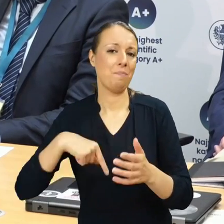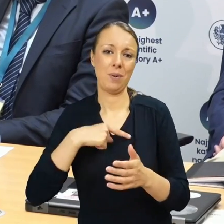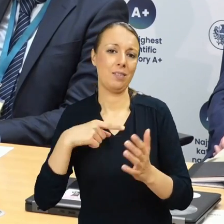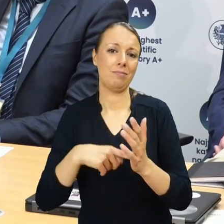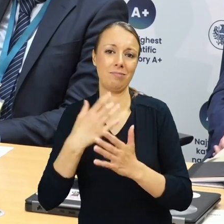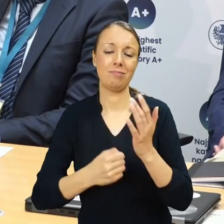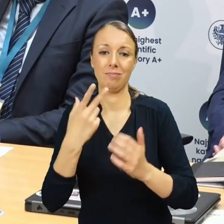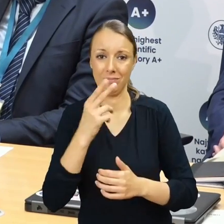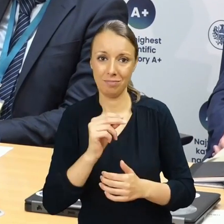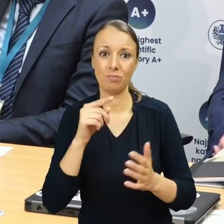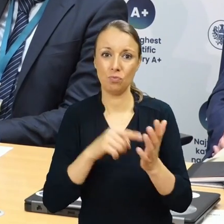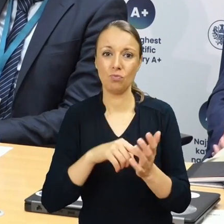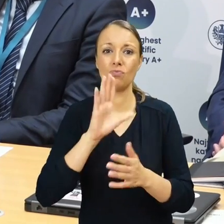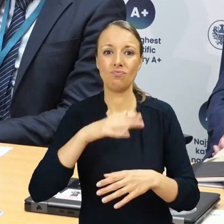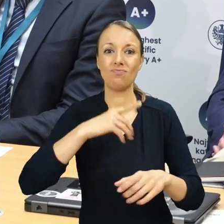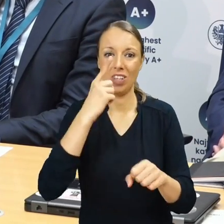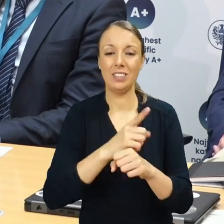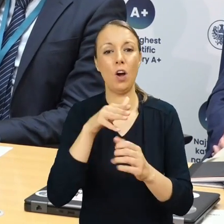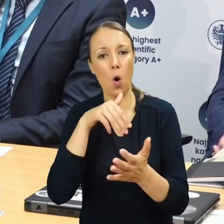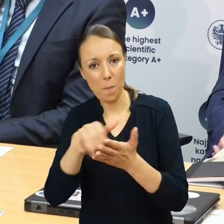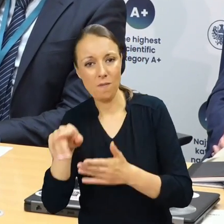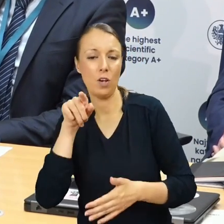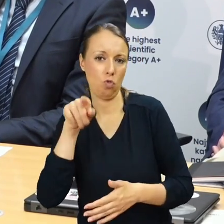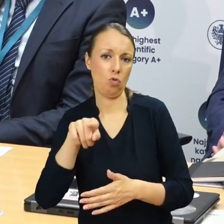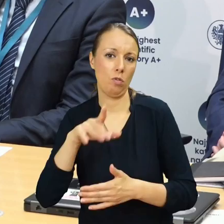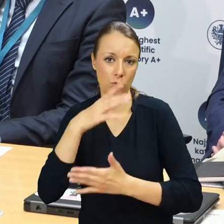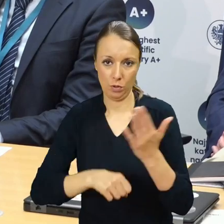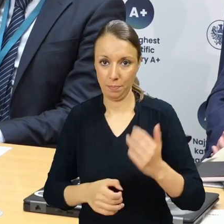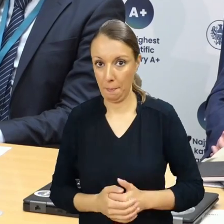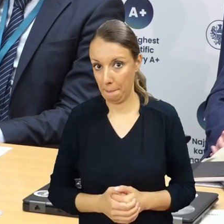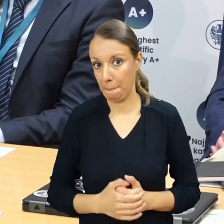wydania decyzji odmownej. Mam dwa pytania